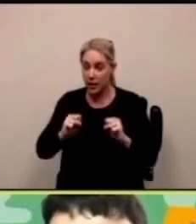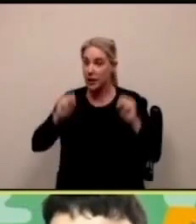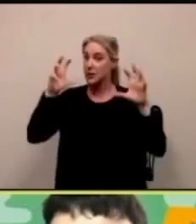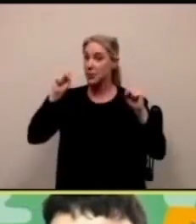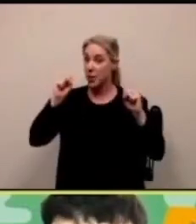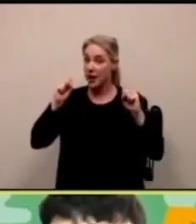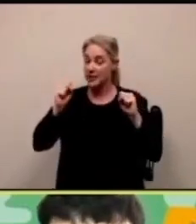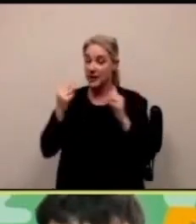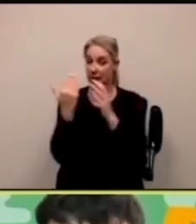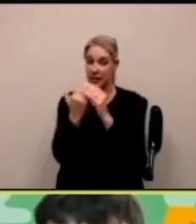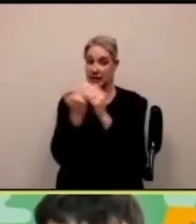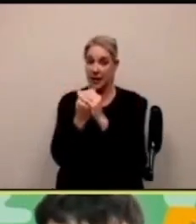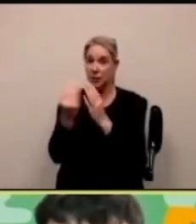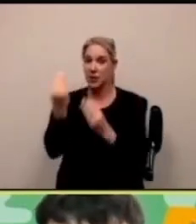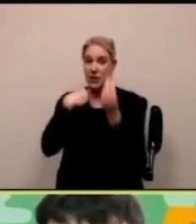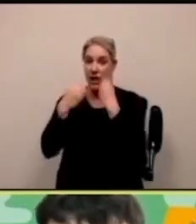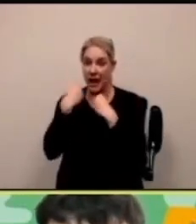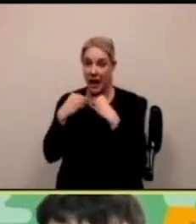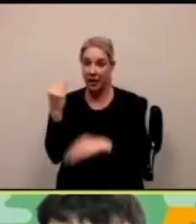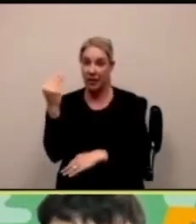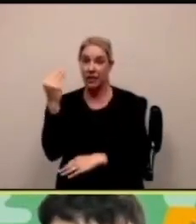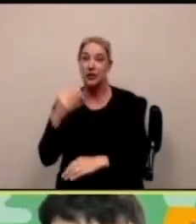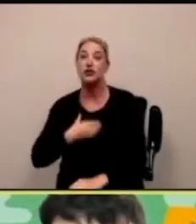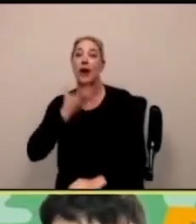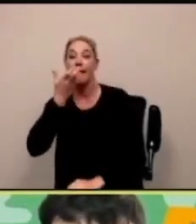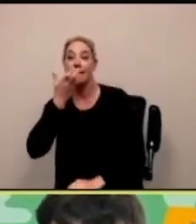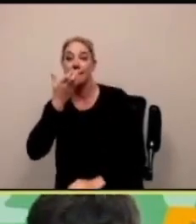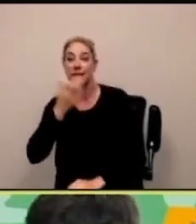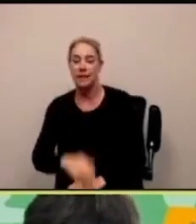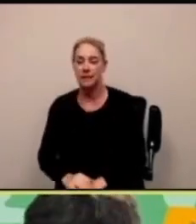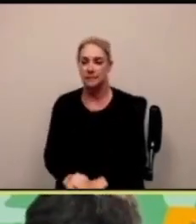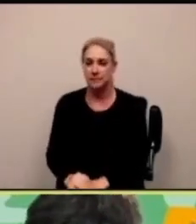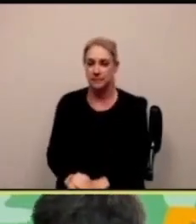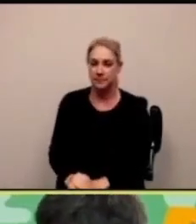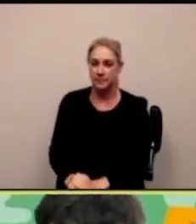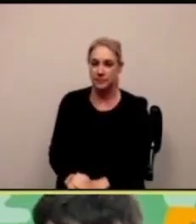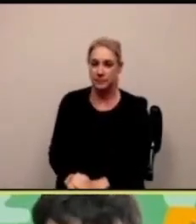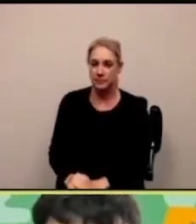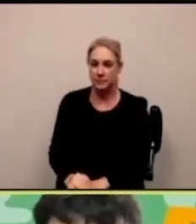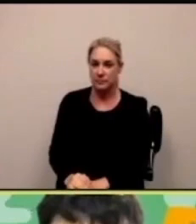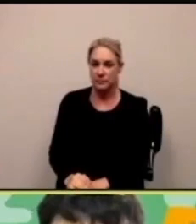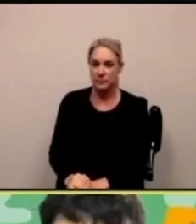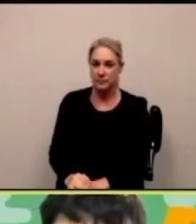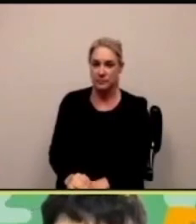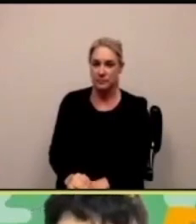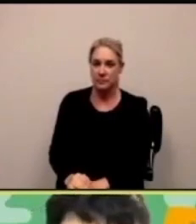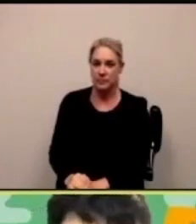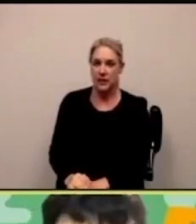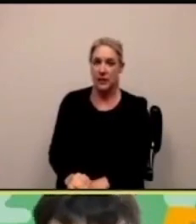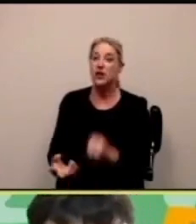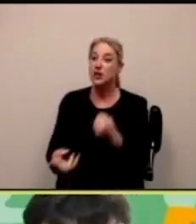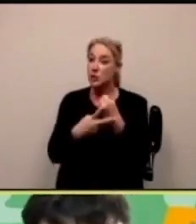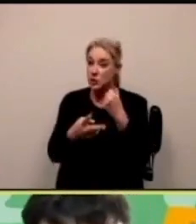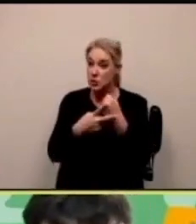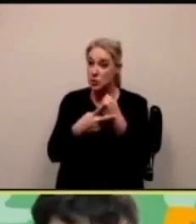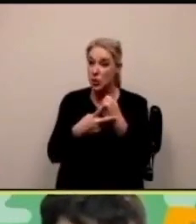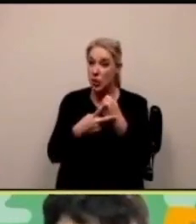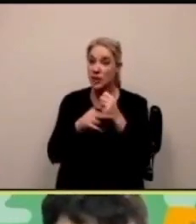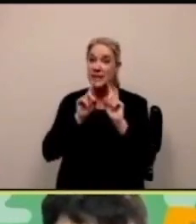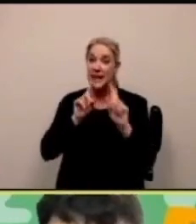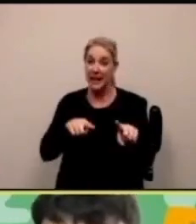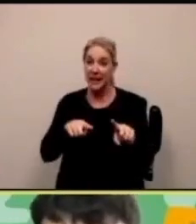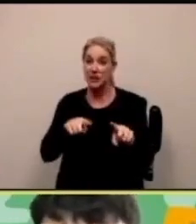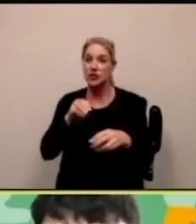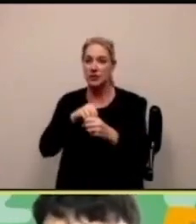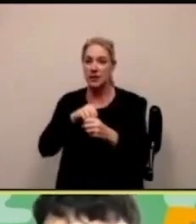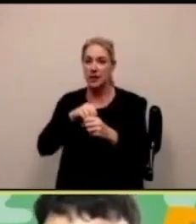これをブロックとして焼きますそしてこういう風な物語できます驚くことにサンドイッチがキリン